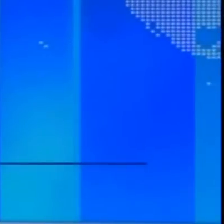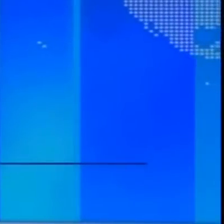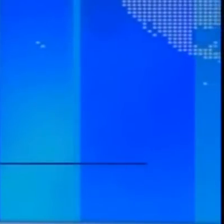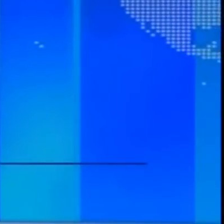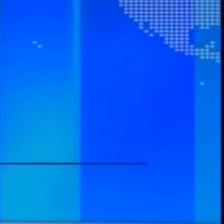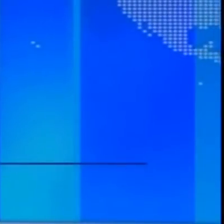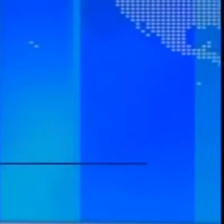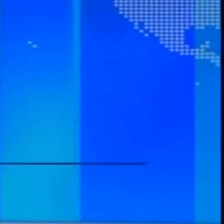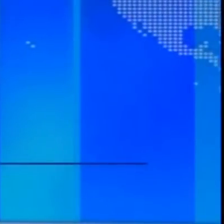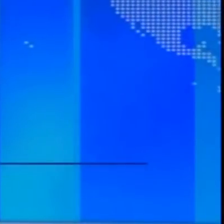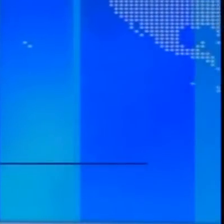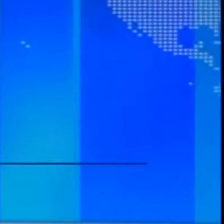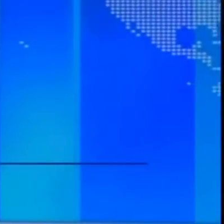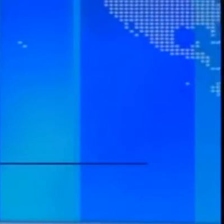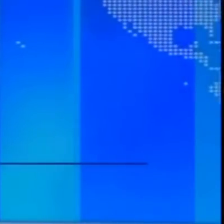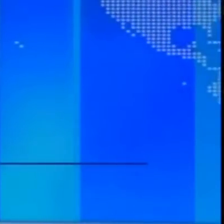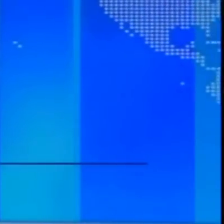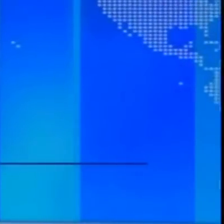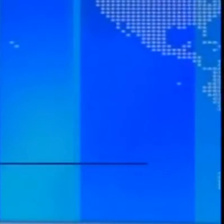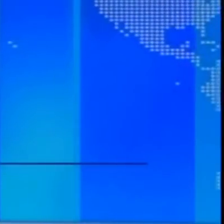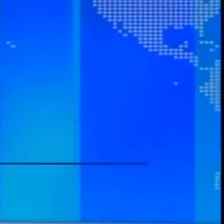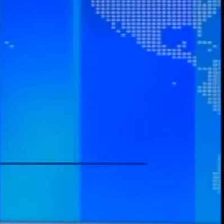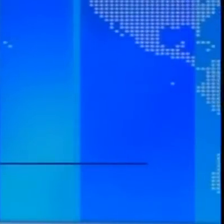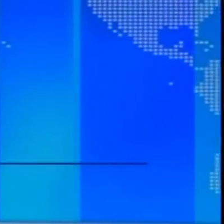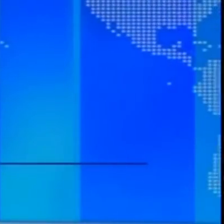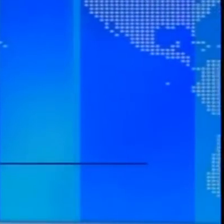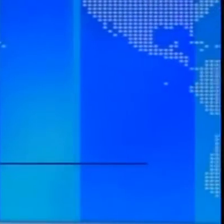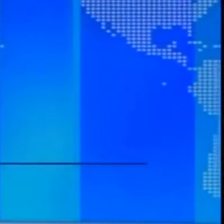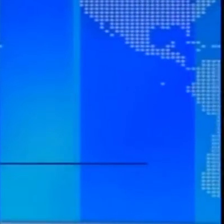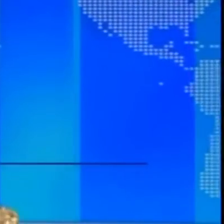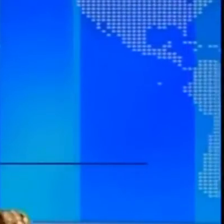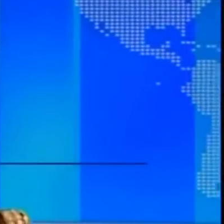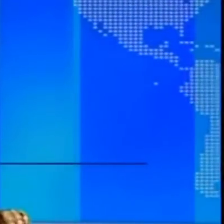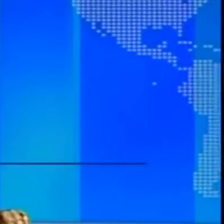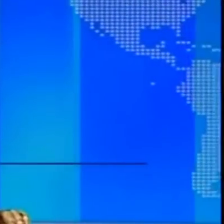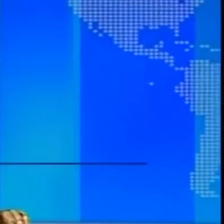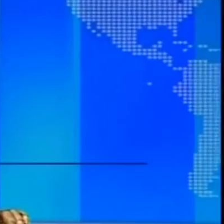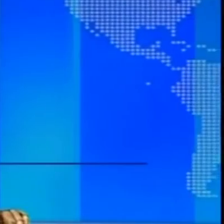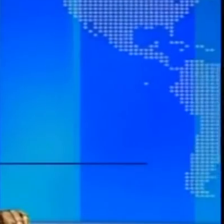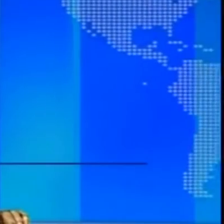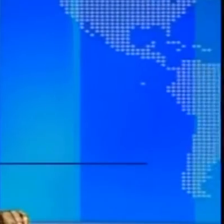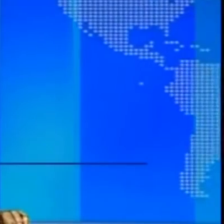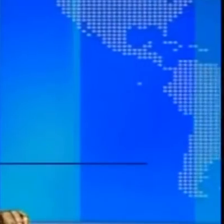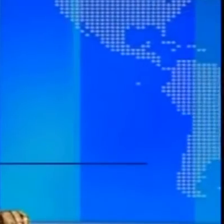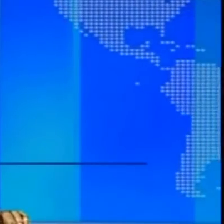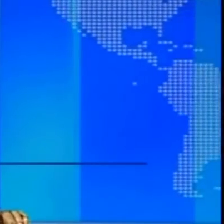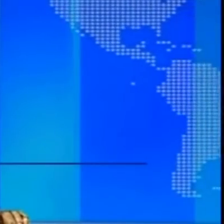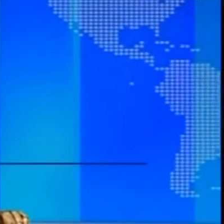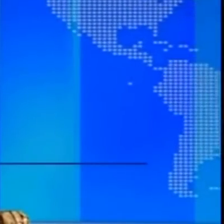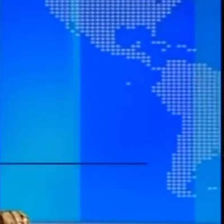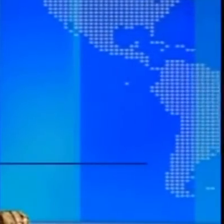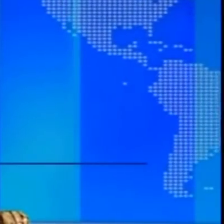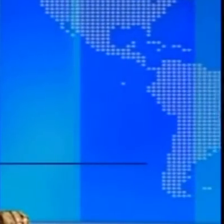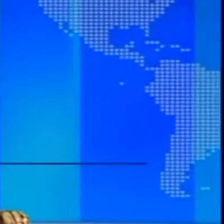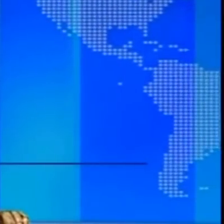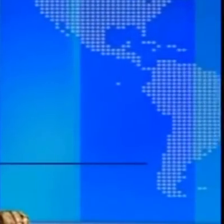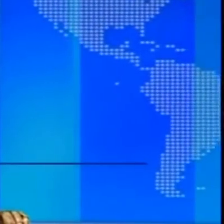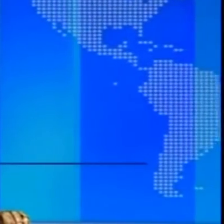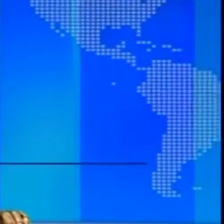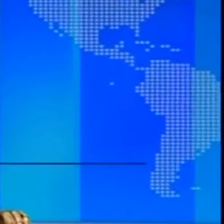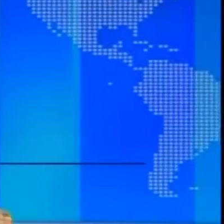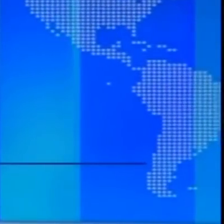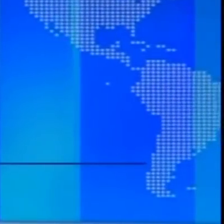multimodal OGFREM constatent avec regret l'arrêt des travaux à l'Office, particulièrement à Kinshasa et à Lubumbashi depuis le